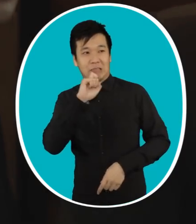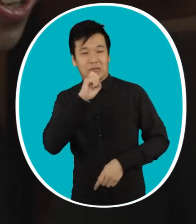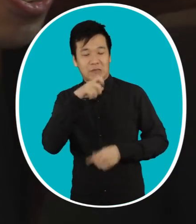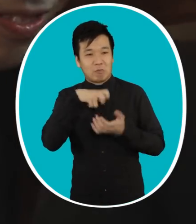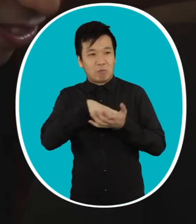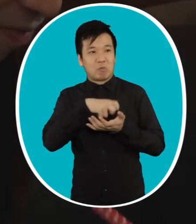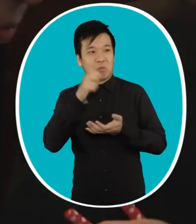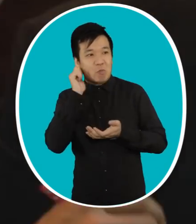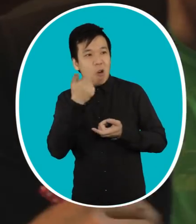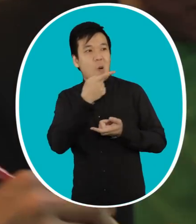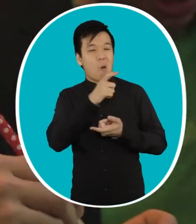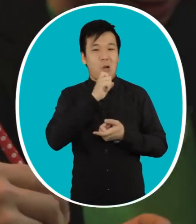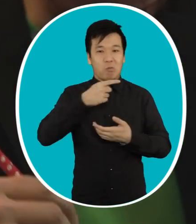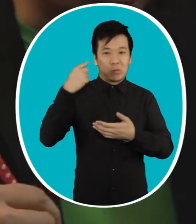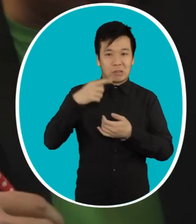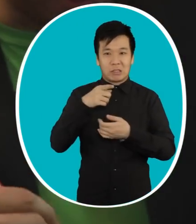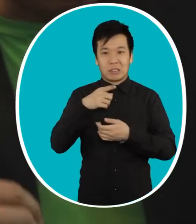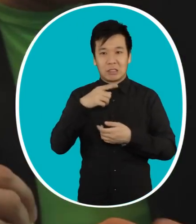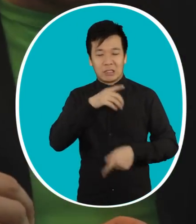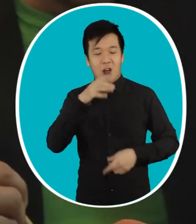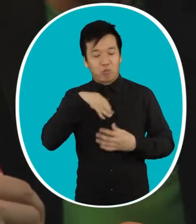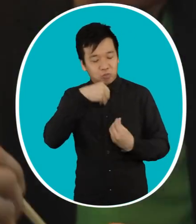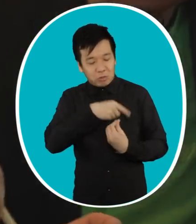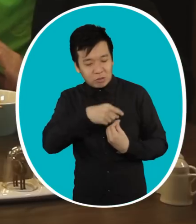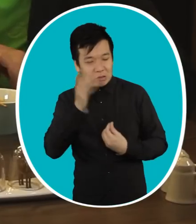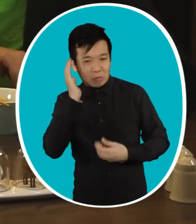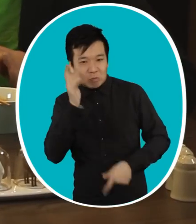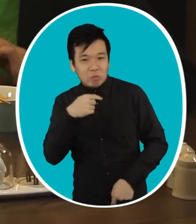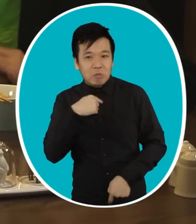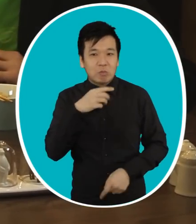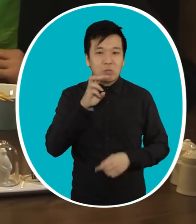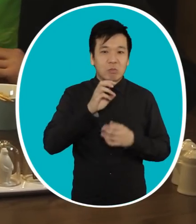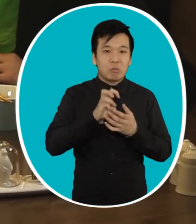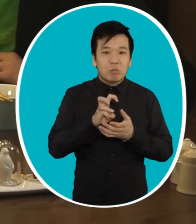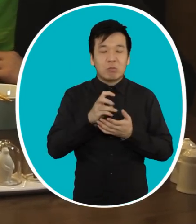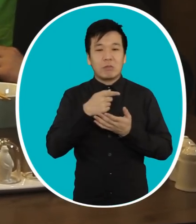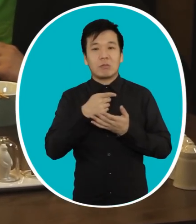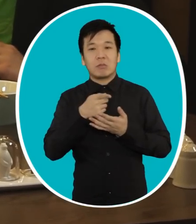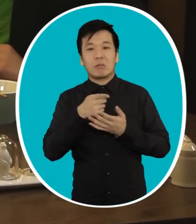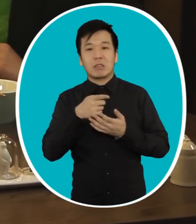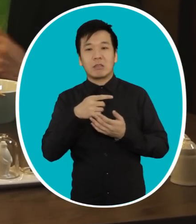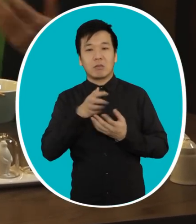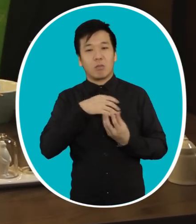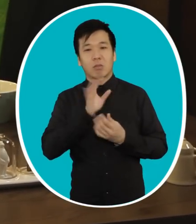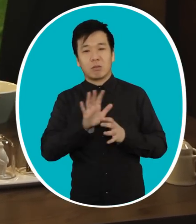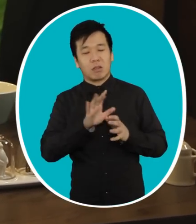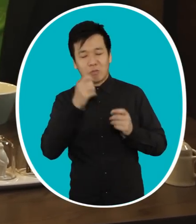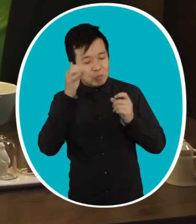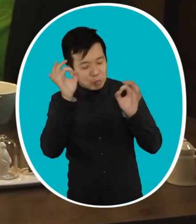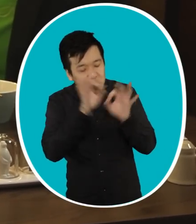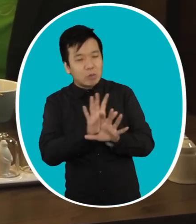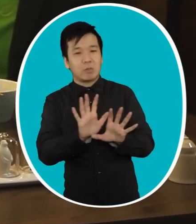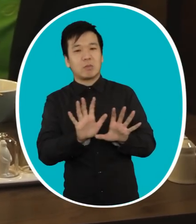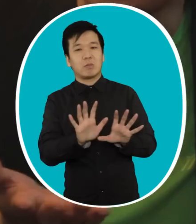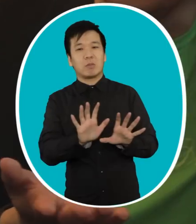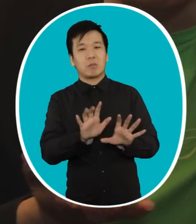哇，你要關顧啲朋友嘅前列腺嘅。 咁你又唔好咁樣講，一陣啲人誤會。 唔係咁誤 會咗啦，唔會誤